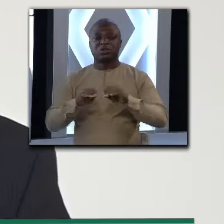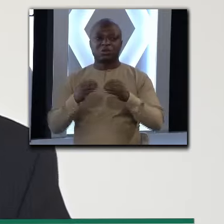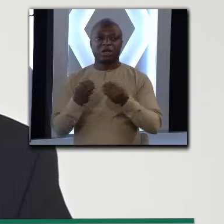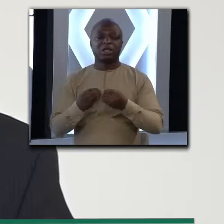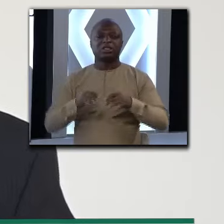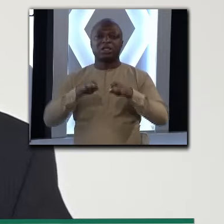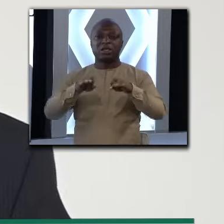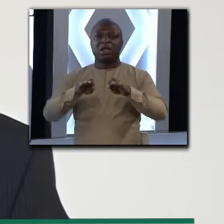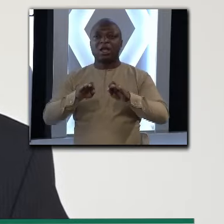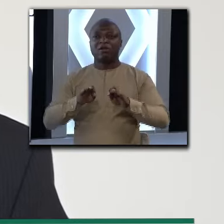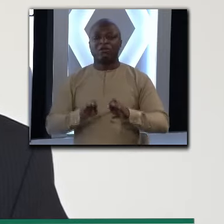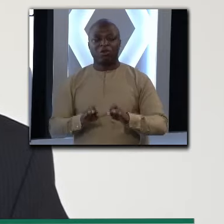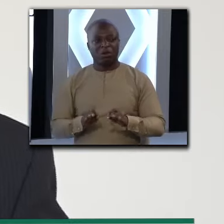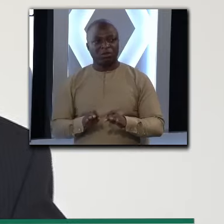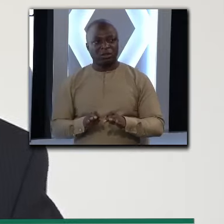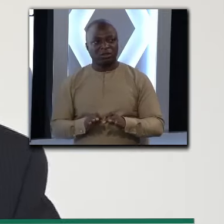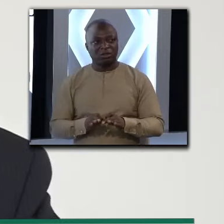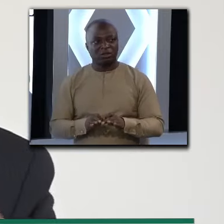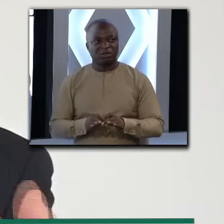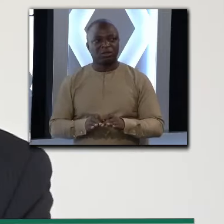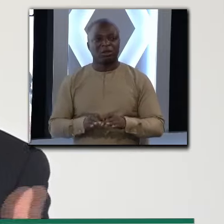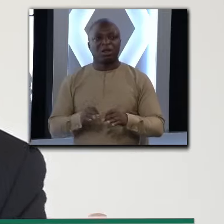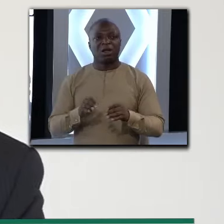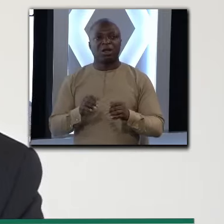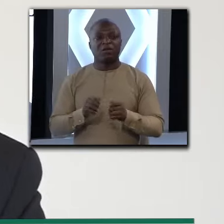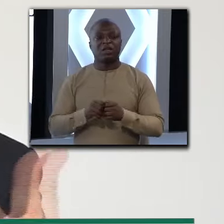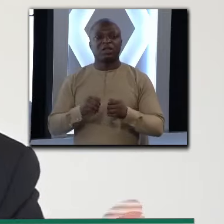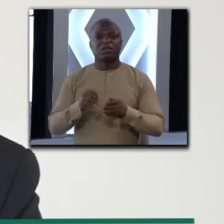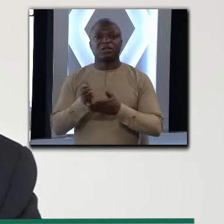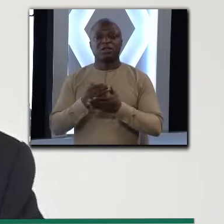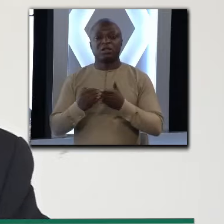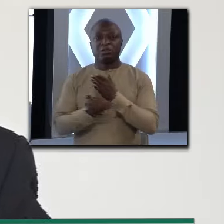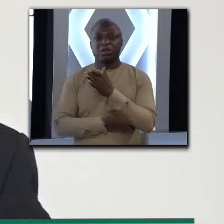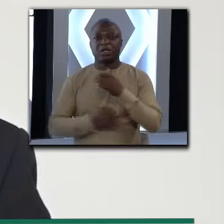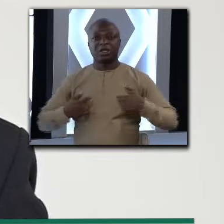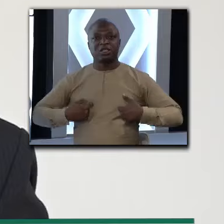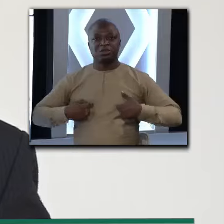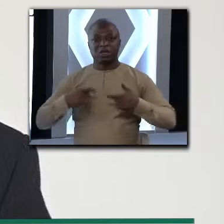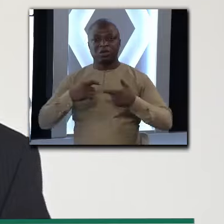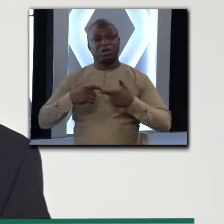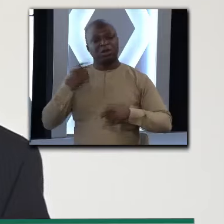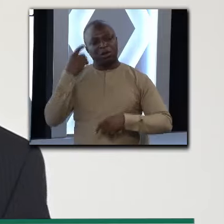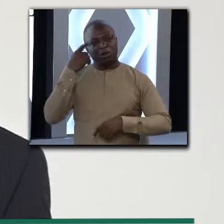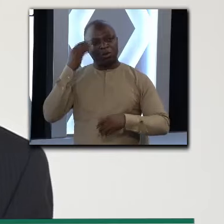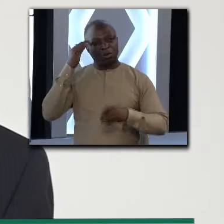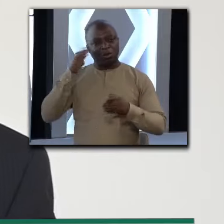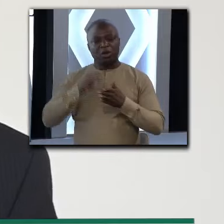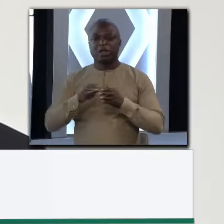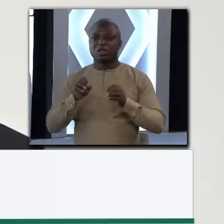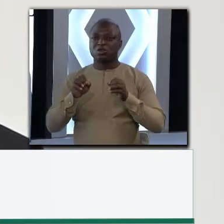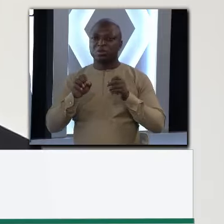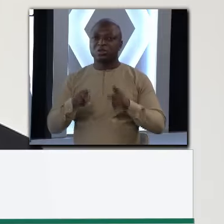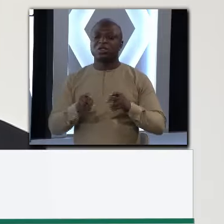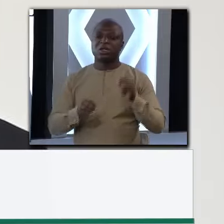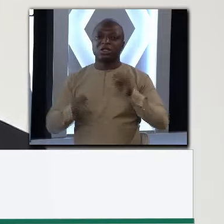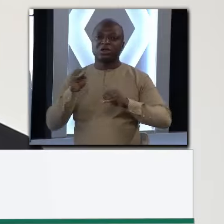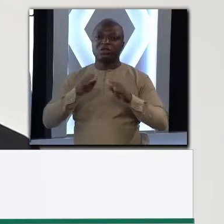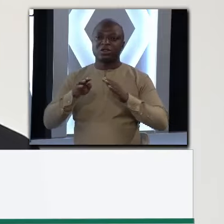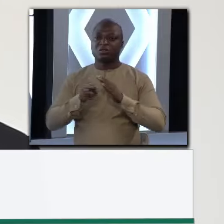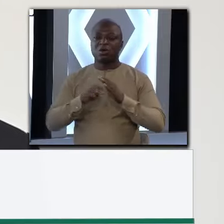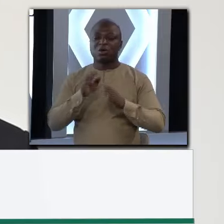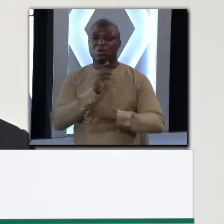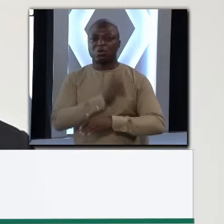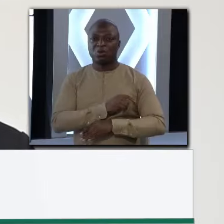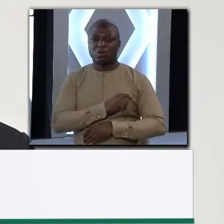forum avec des entreprises espagnoles en Espagne pour connaître les opportunités d'investissement au